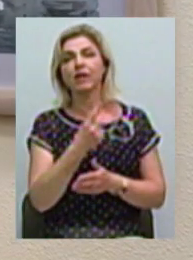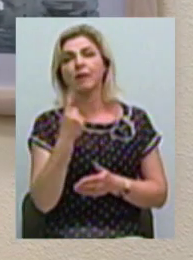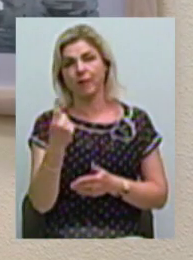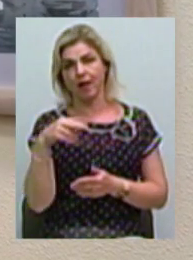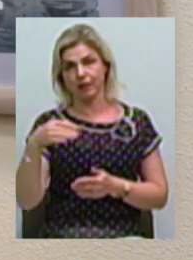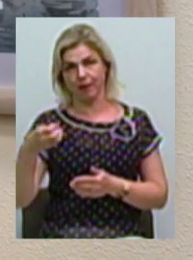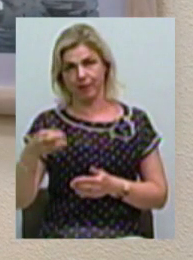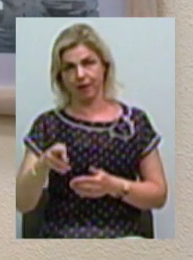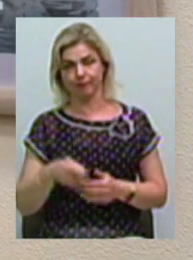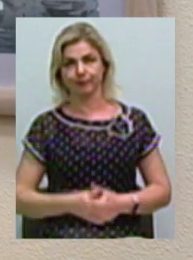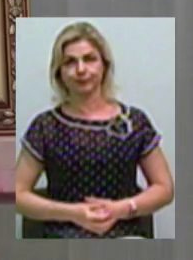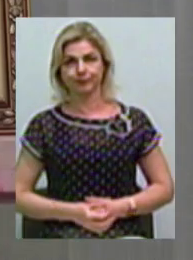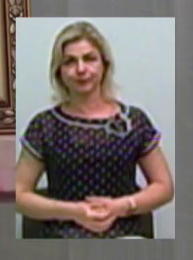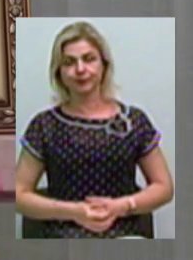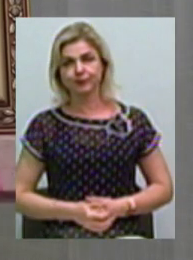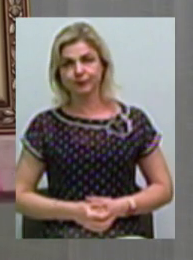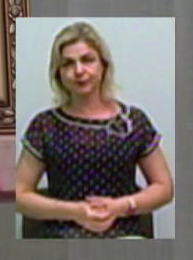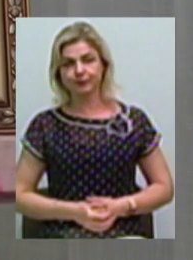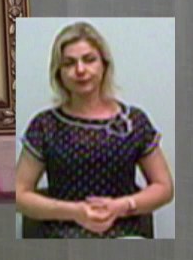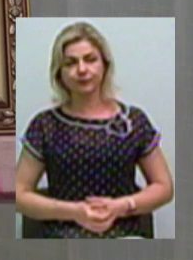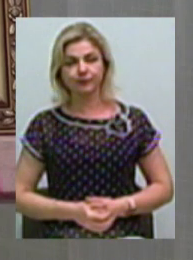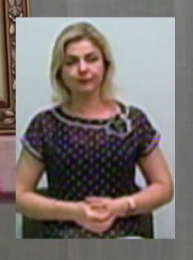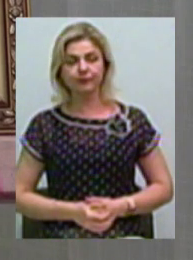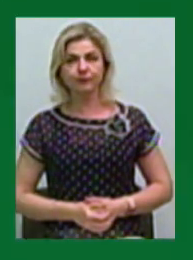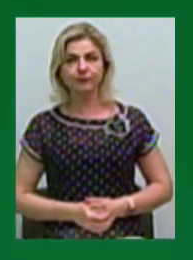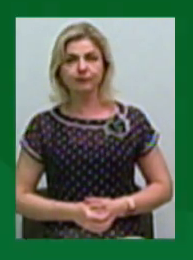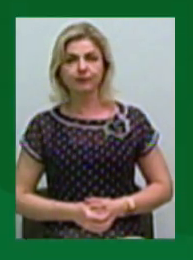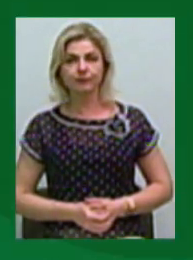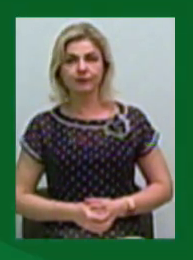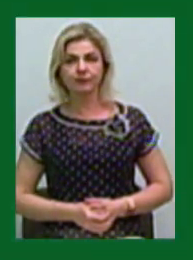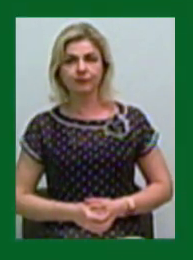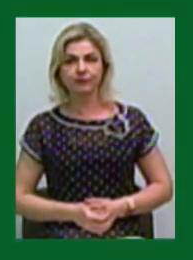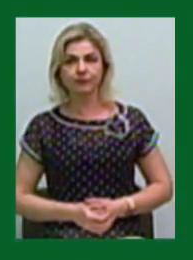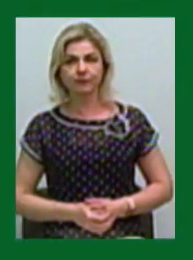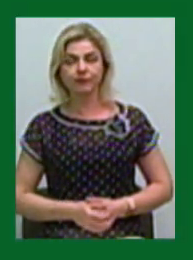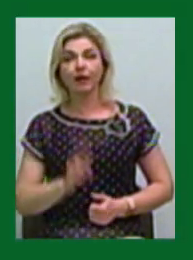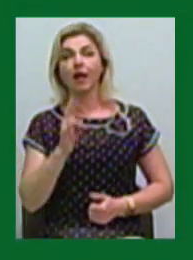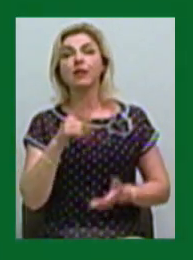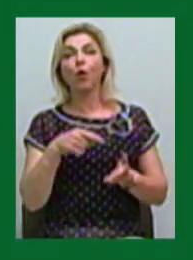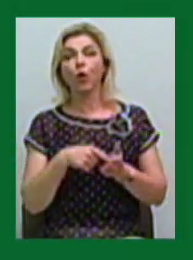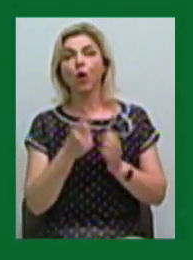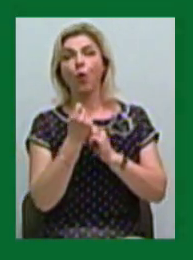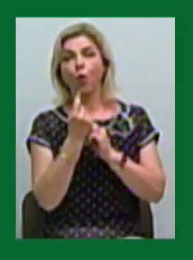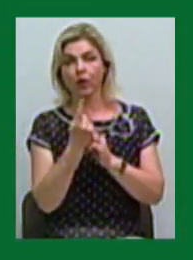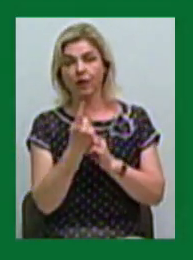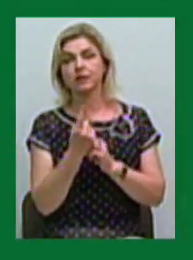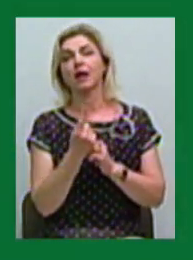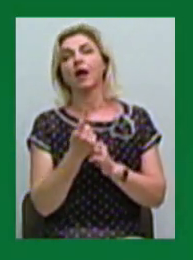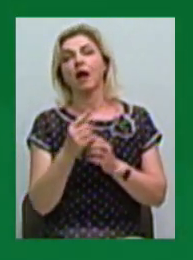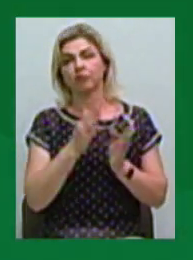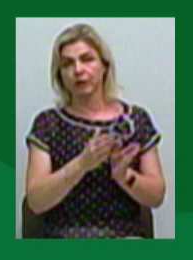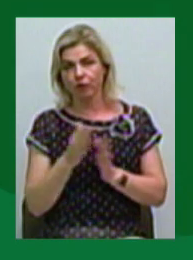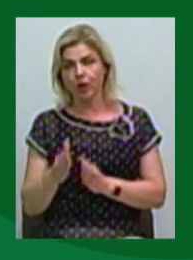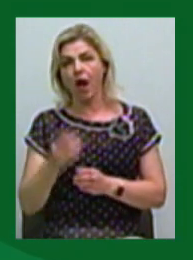Олександр Гордієнко, Юлія Кускова, ЮА Миколаїв. У Миколаєві в 11-й відбувся обласний авторський